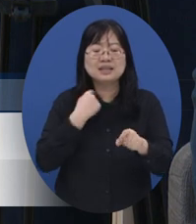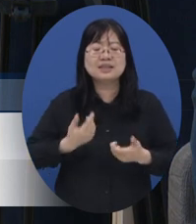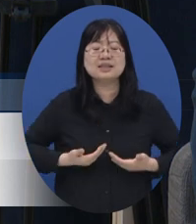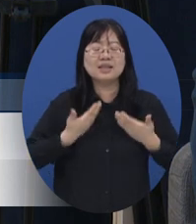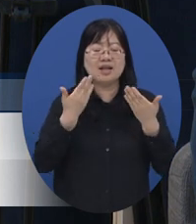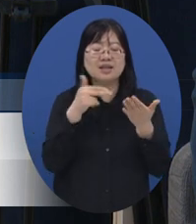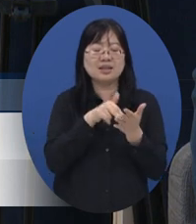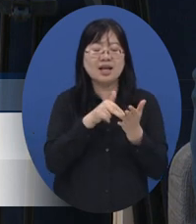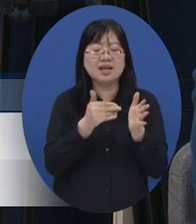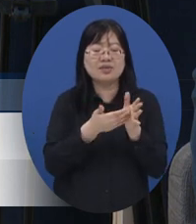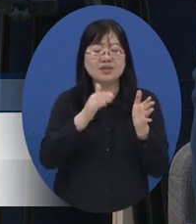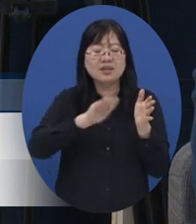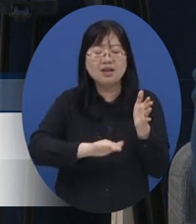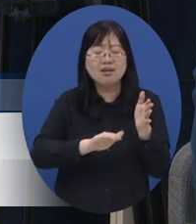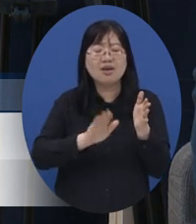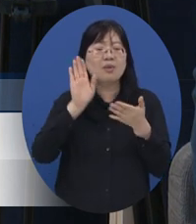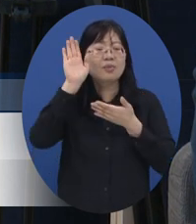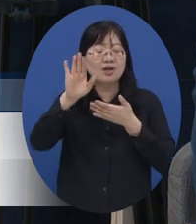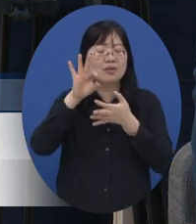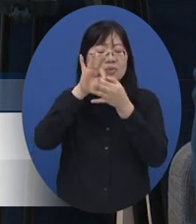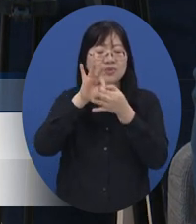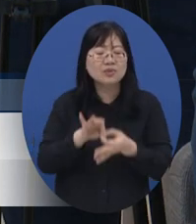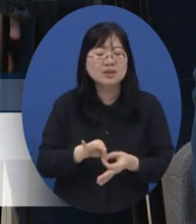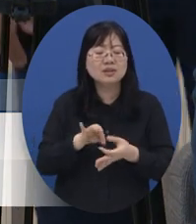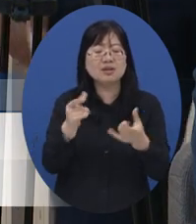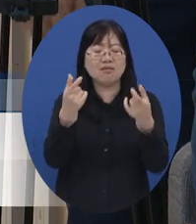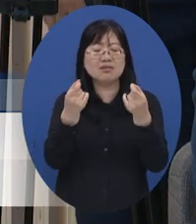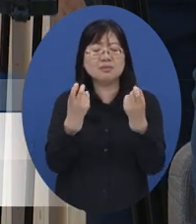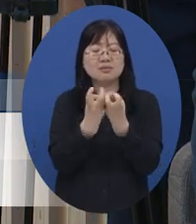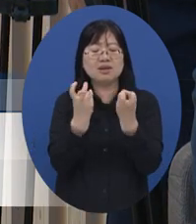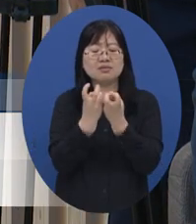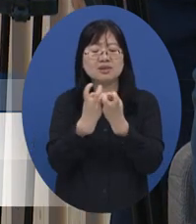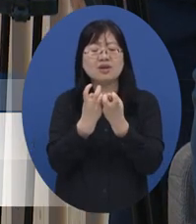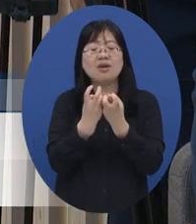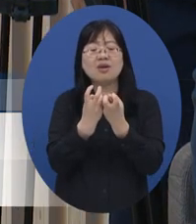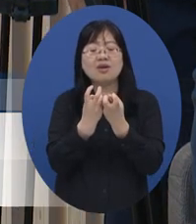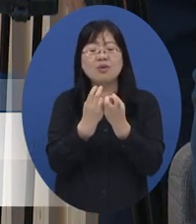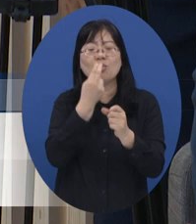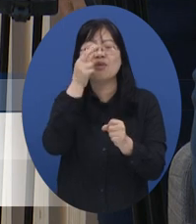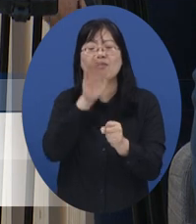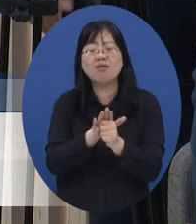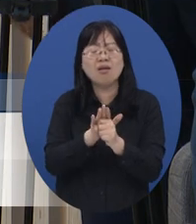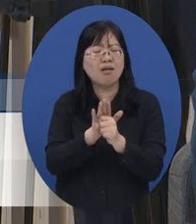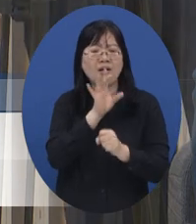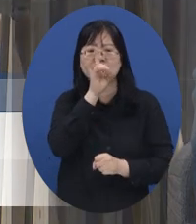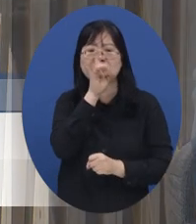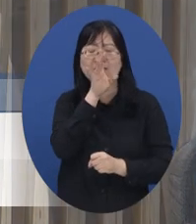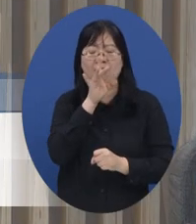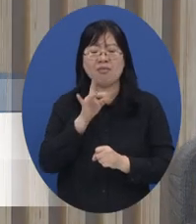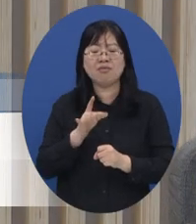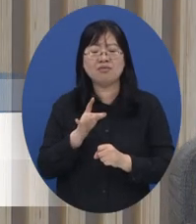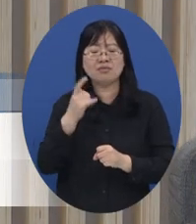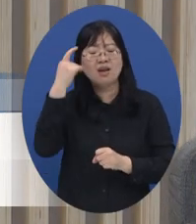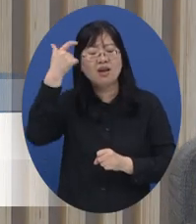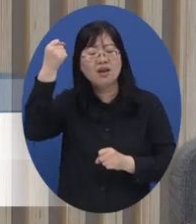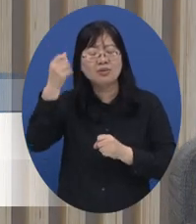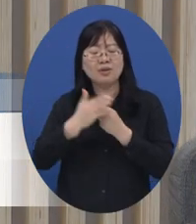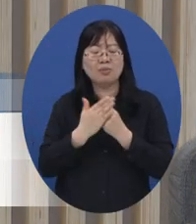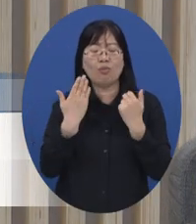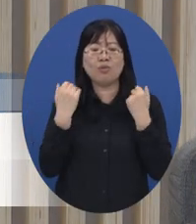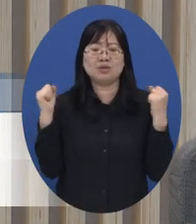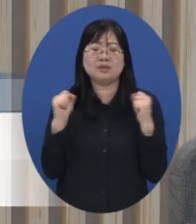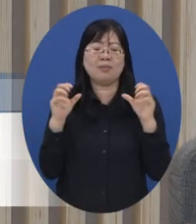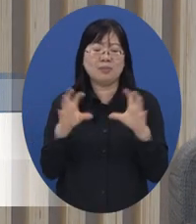치른 상황인데 미래도 계속 그와 같은 방식으로 억울하게 가서는 안 된다. 정말